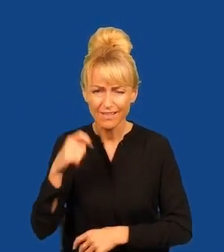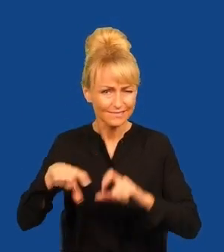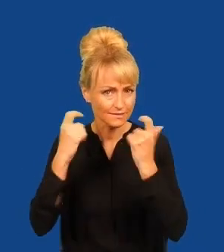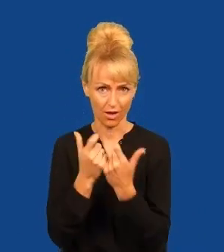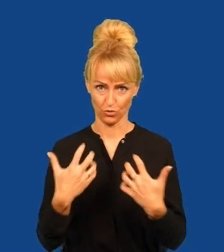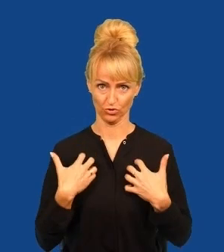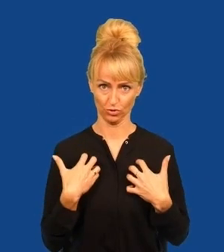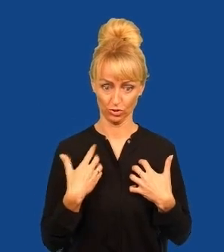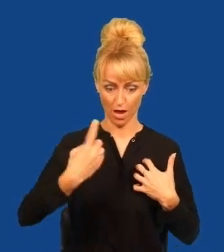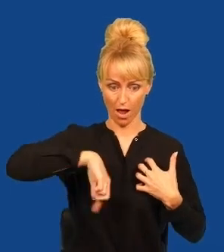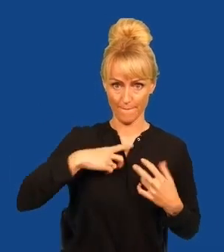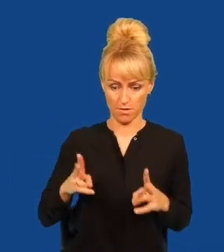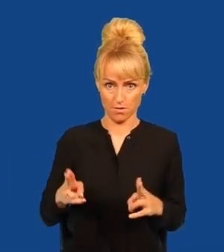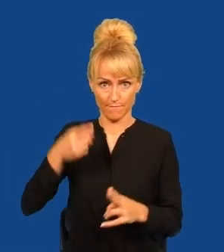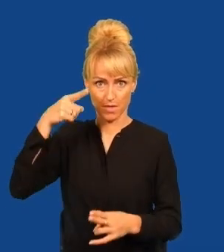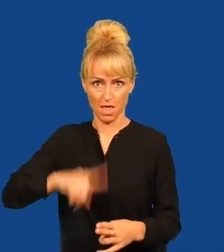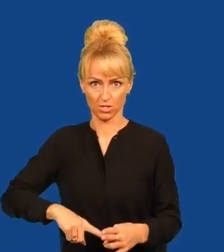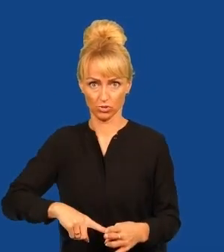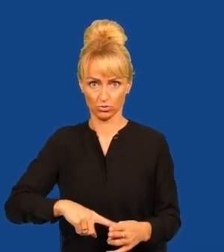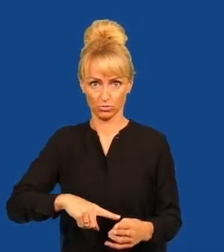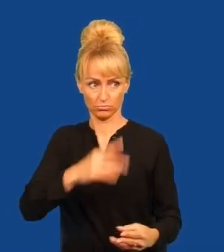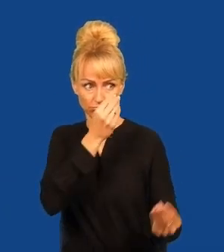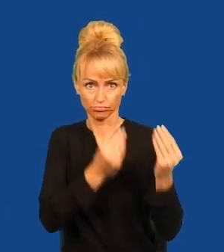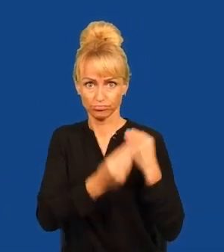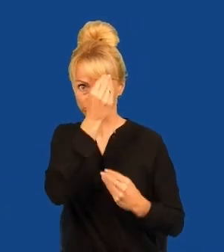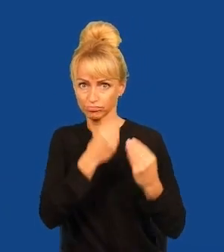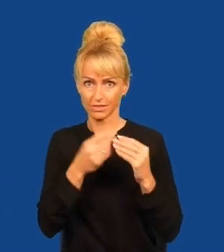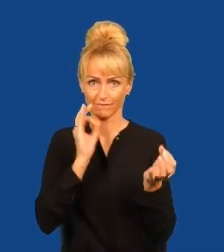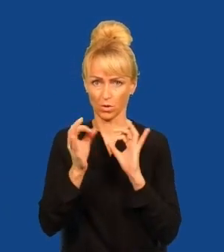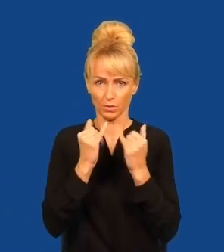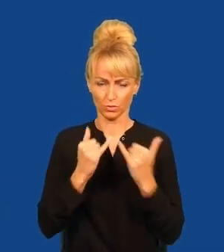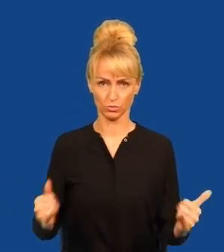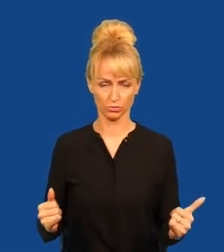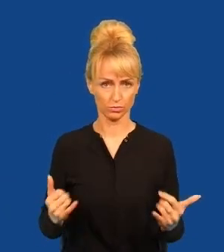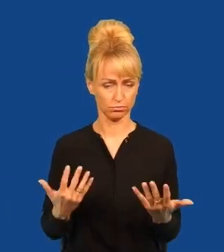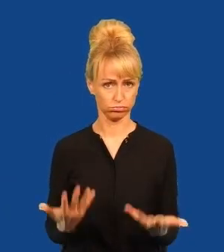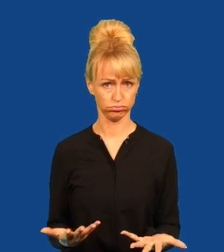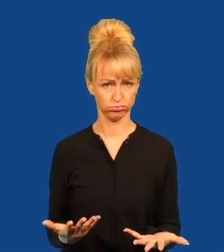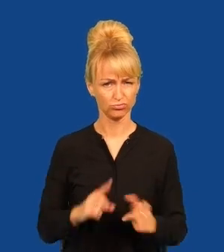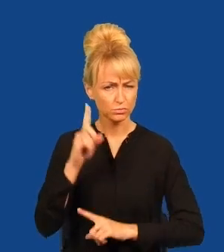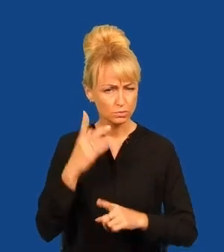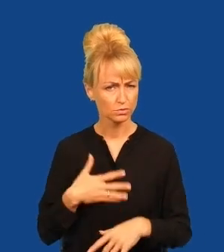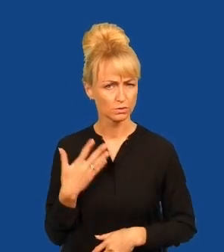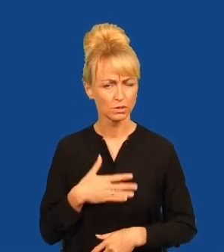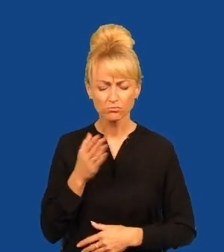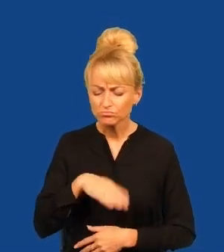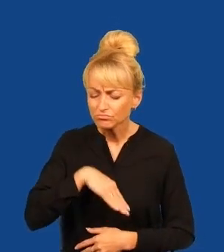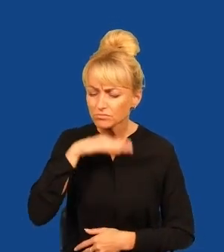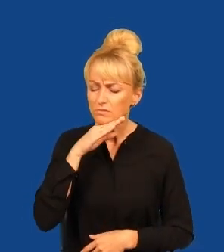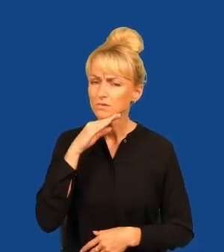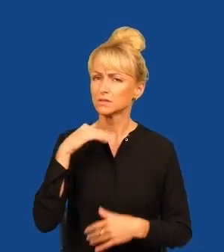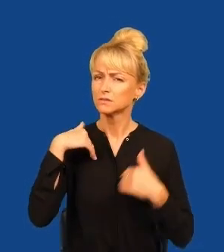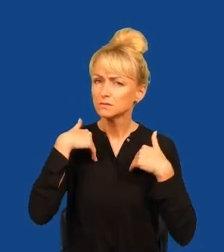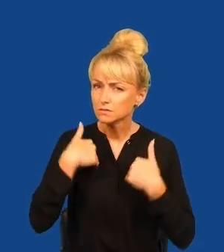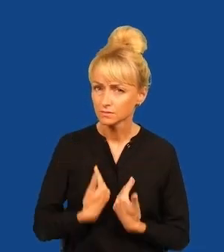Kto z nas nie czuje się przytłoczony taką dawką informacji? Jak my, jako projektanci doświadczeń użytkownika, chcemy